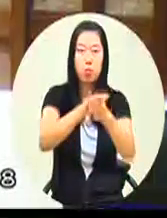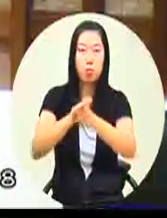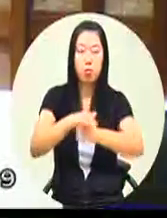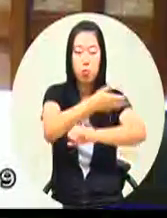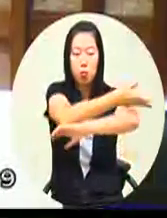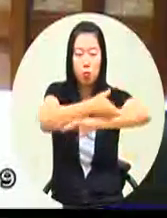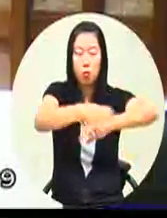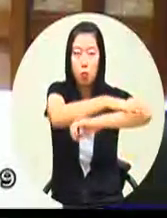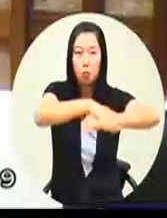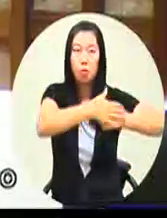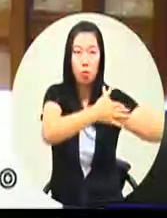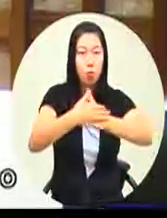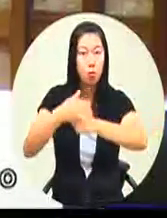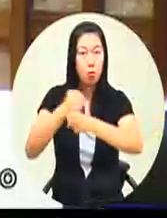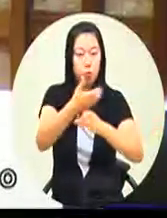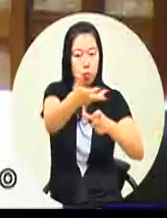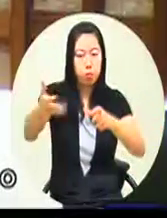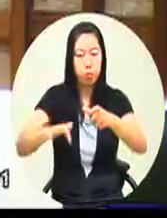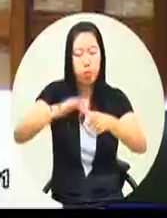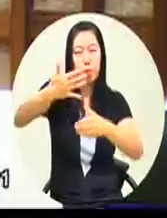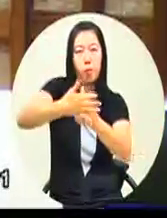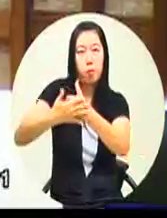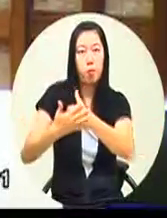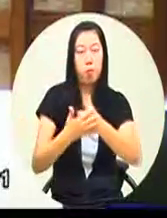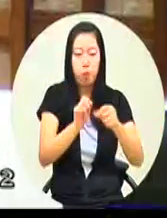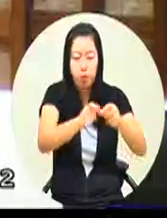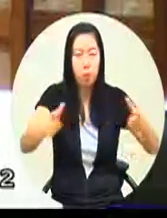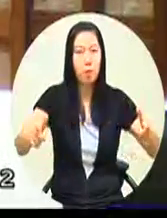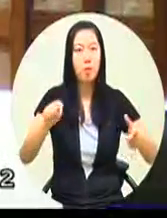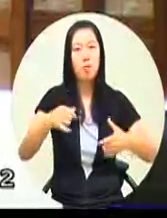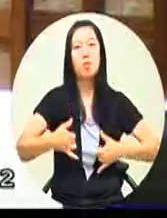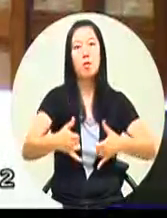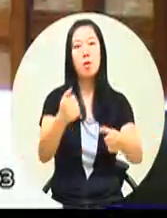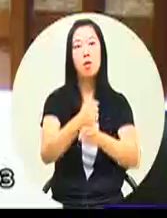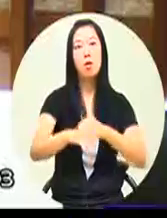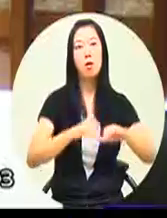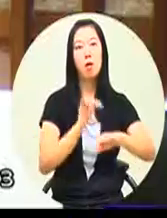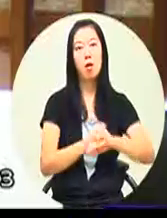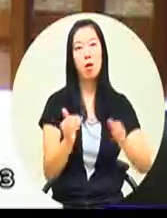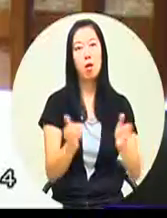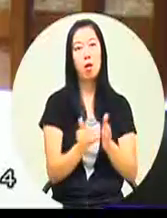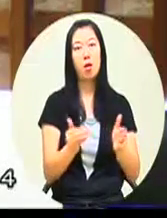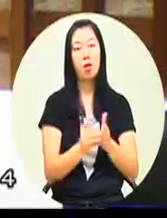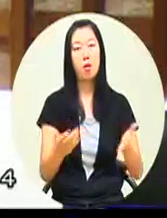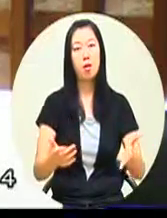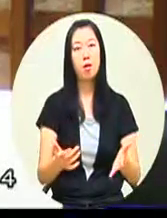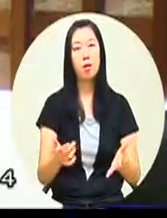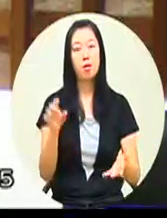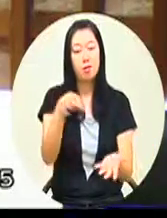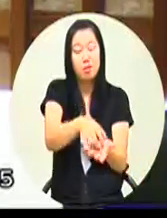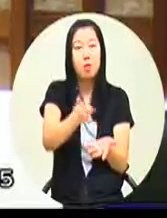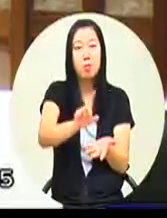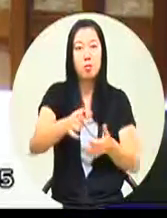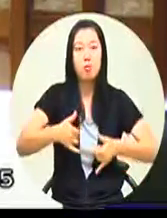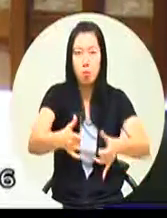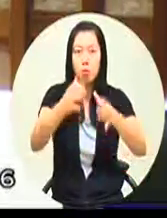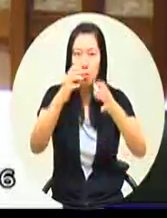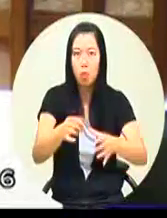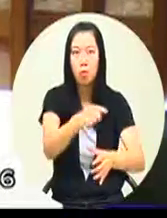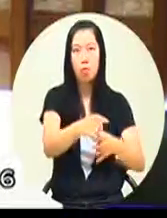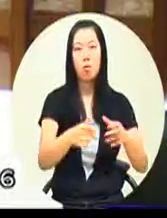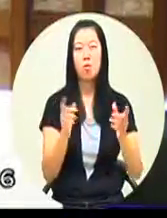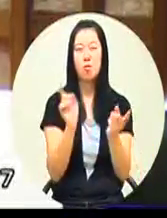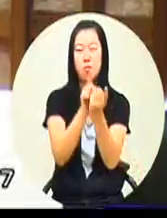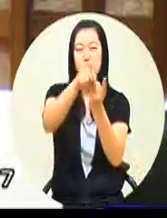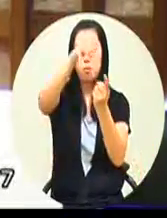住房处啦，啊，推手机安怎啊都无做，路都做起啊，是说正面讲路做起，愈淹愈严重嘛。啊，即摆安尼经过又